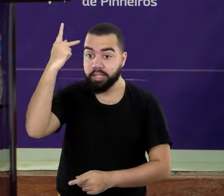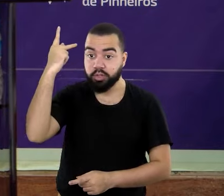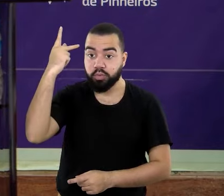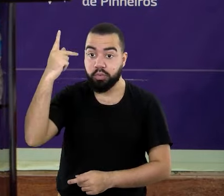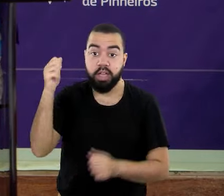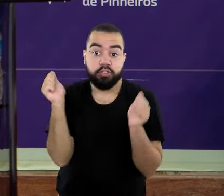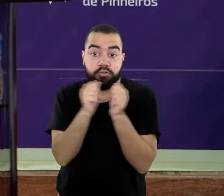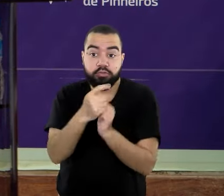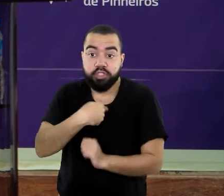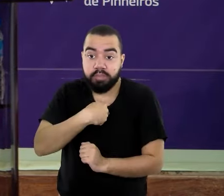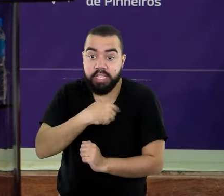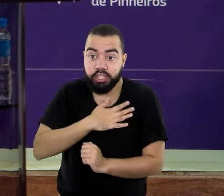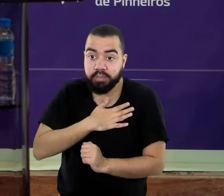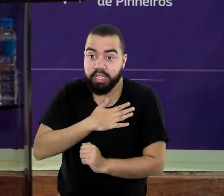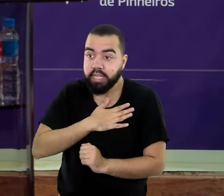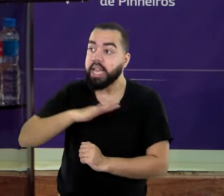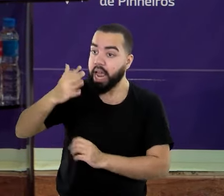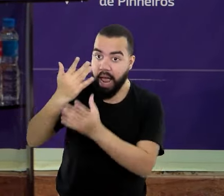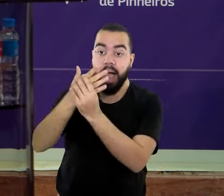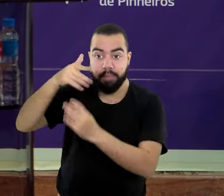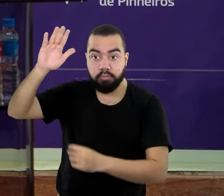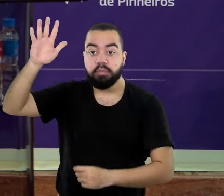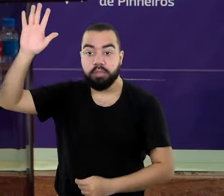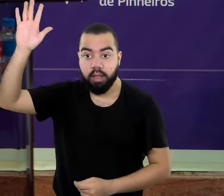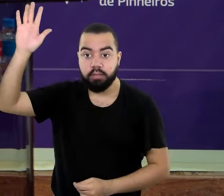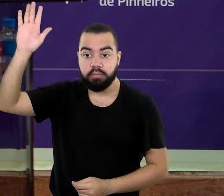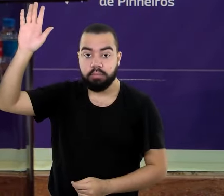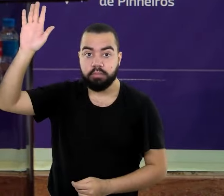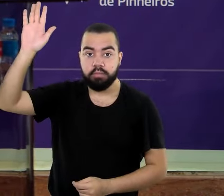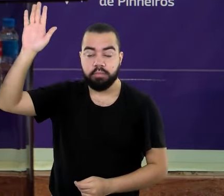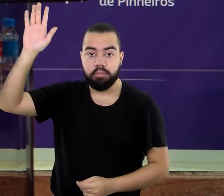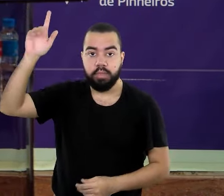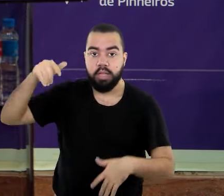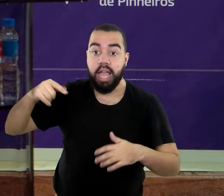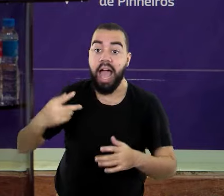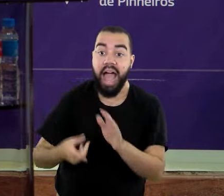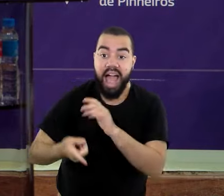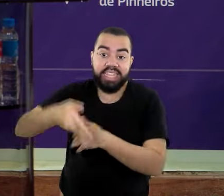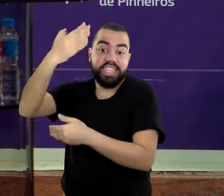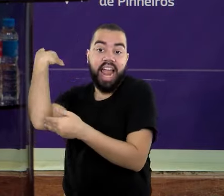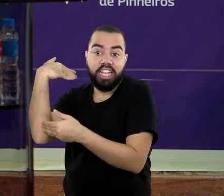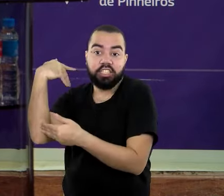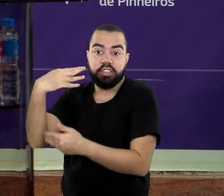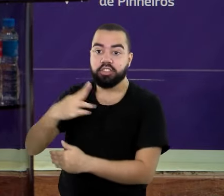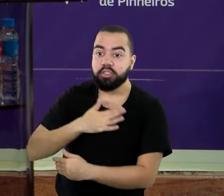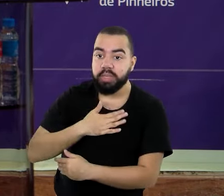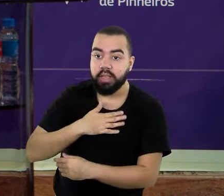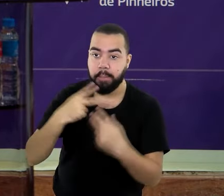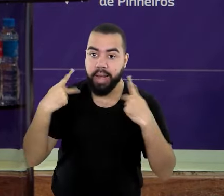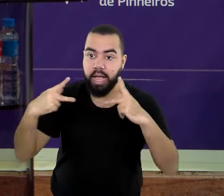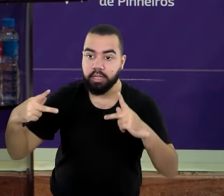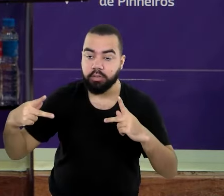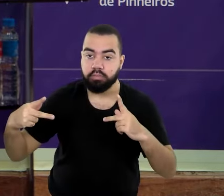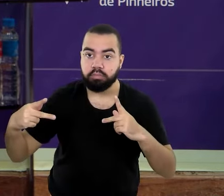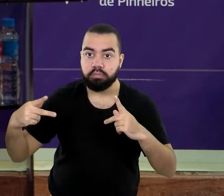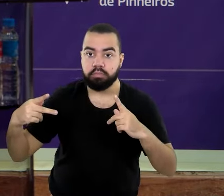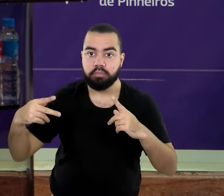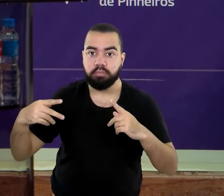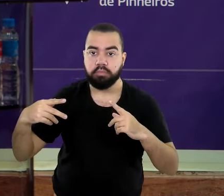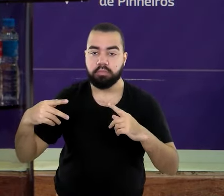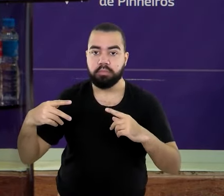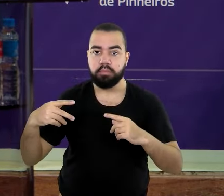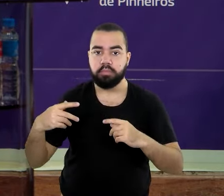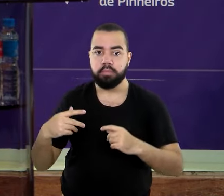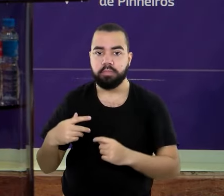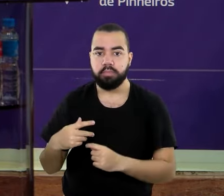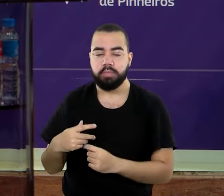esquerda. 목사님 뒤에 누가 있다는 거예요? E ela falou que estava atrás do pastor. 그래서 이제 이분은 순간 이런